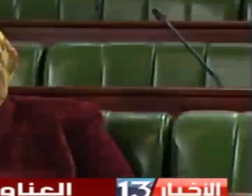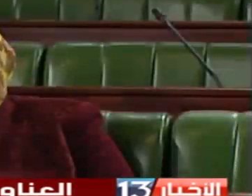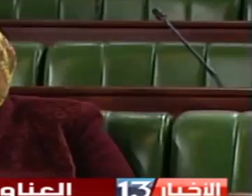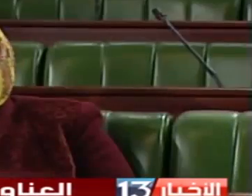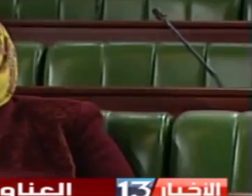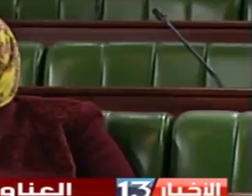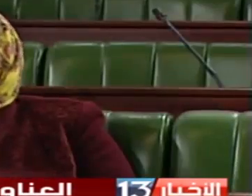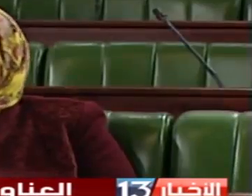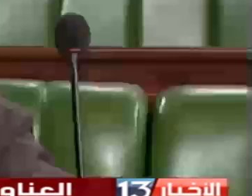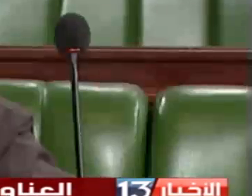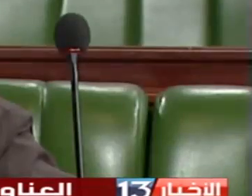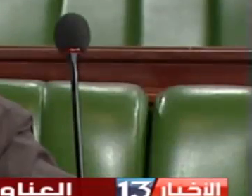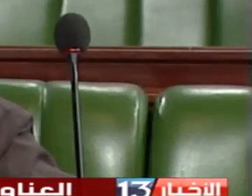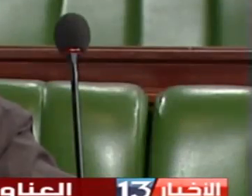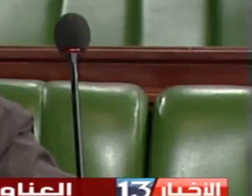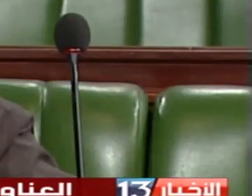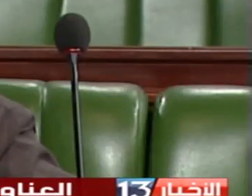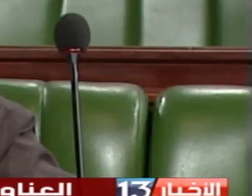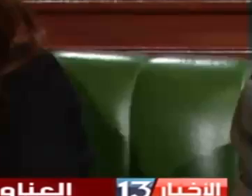الشعبيه